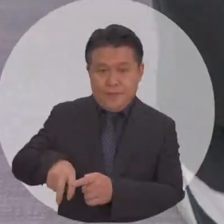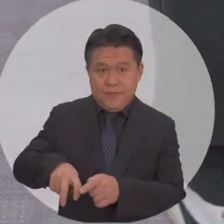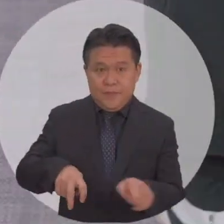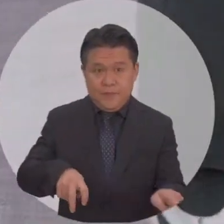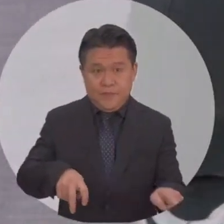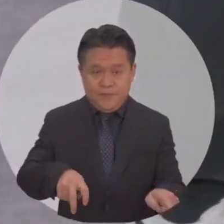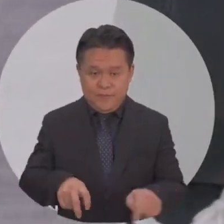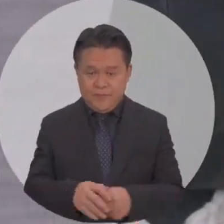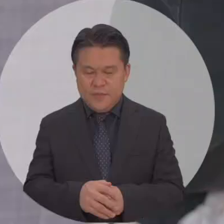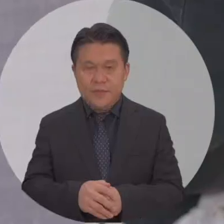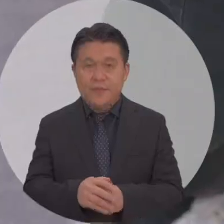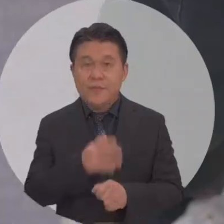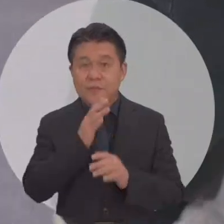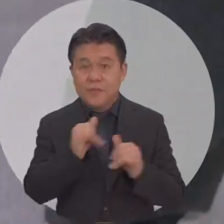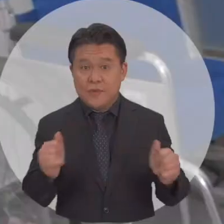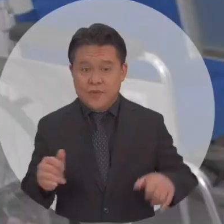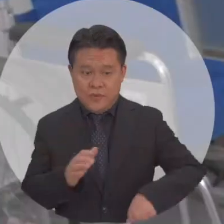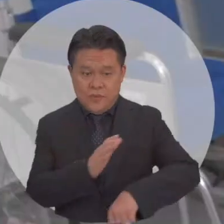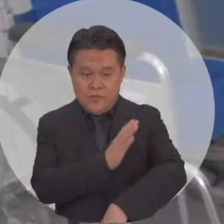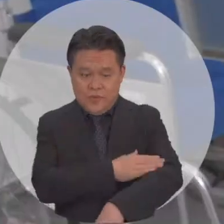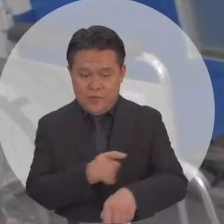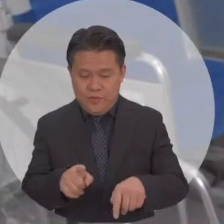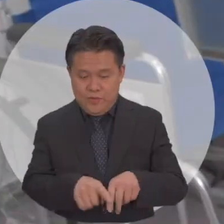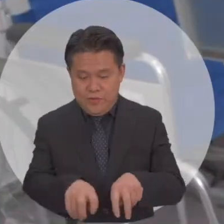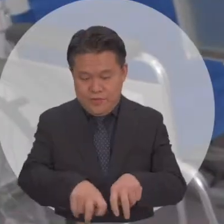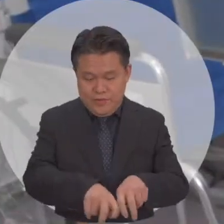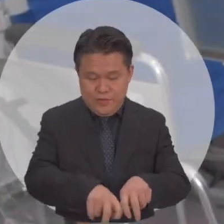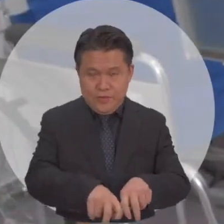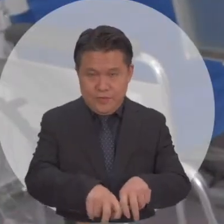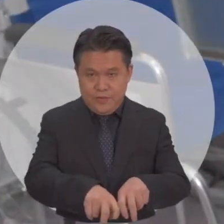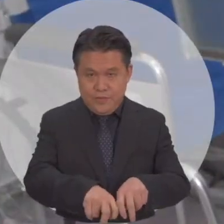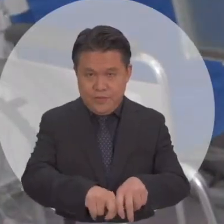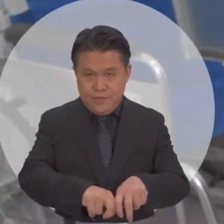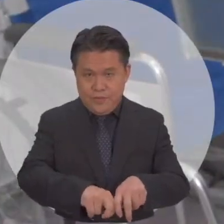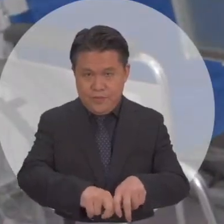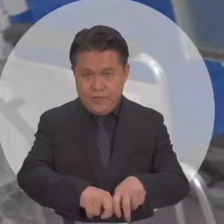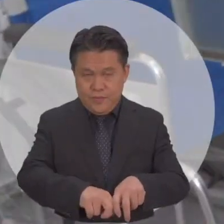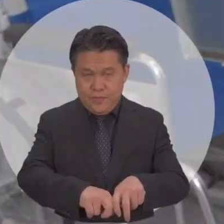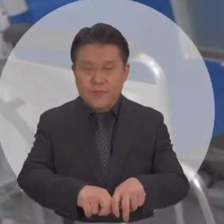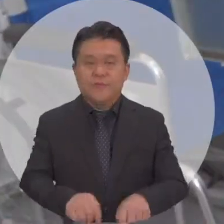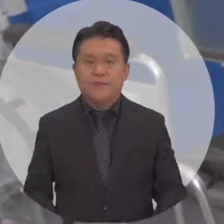요양보호사의 양쪽 무릎으로 대상자의 왼쪽 무릎을 받쳐줍니다.